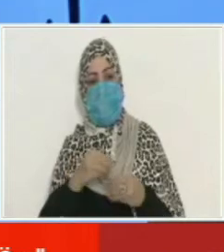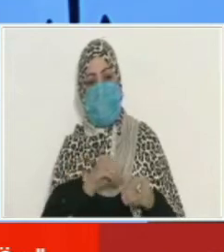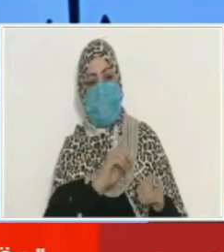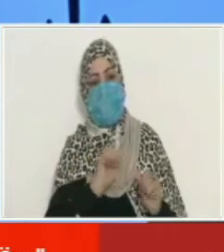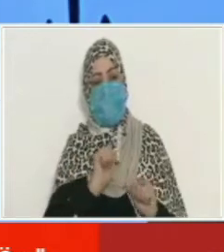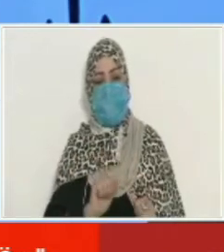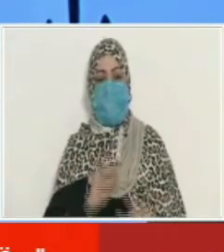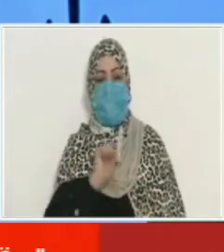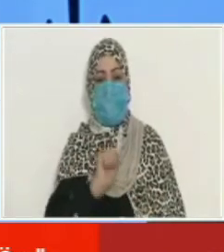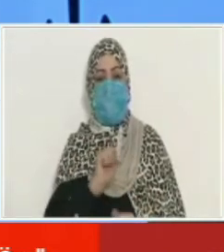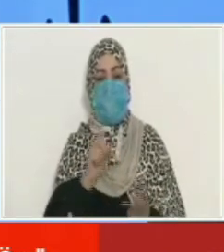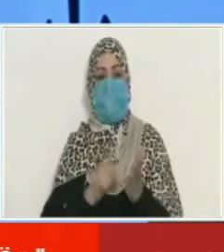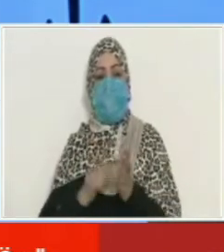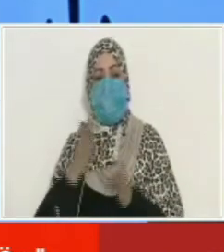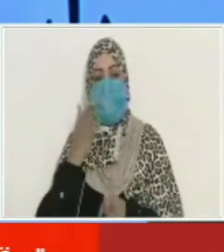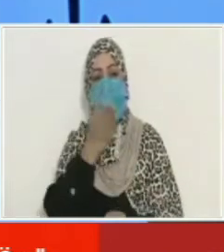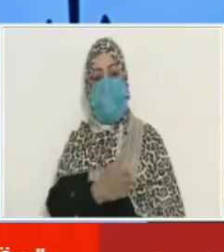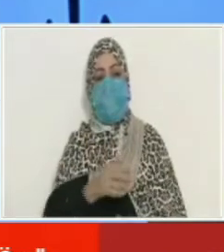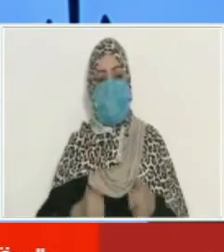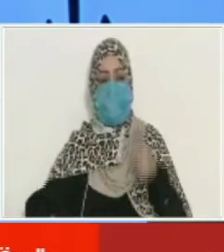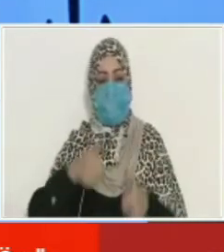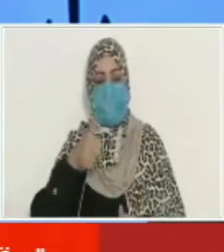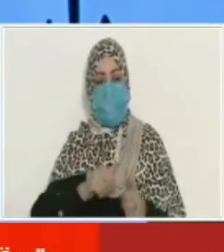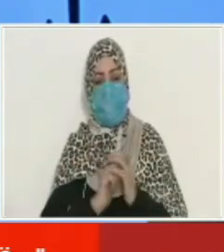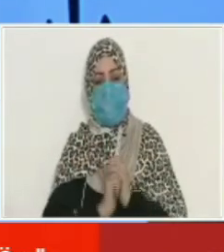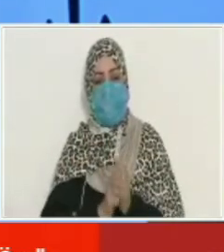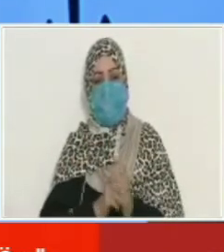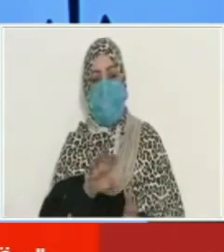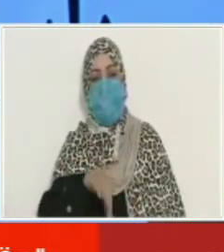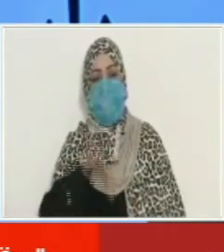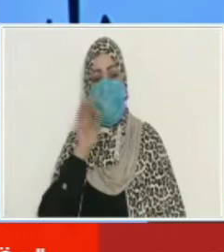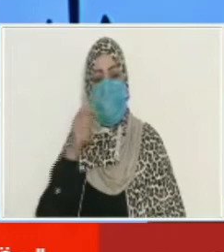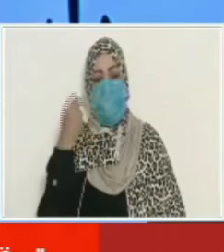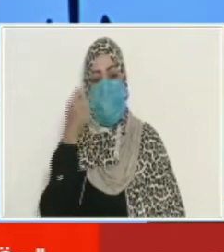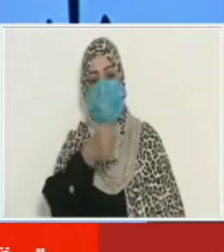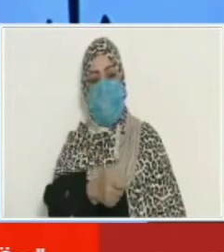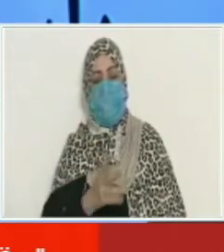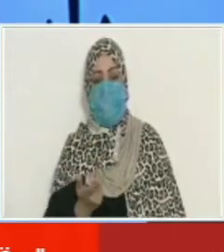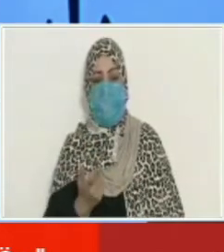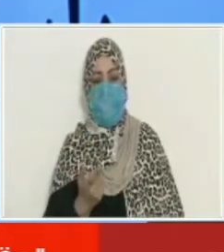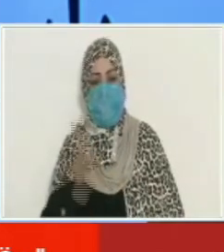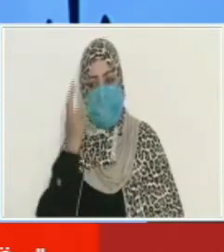قبيل القمار فهي غير جائزة، والبعد عنها أفضل وهو الأولى والله أعلم.